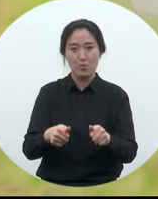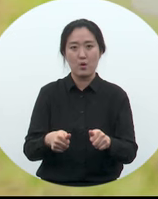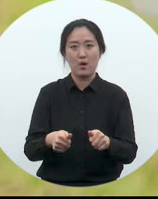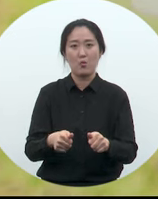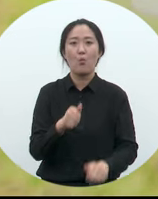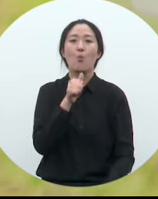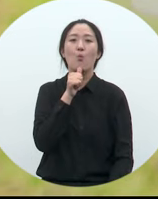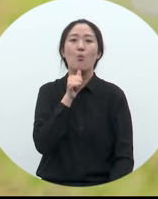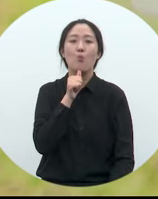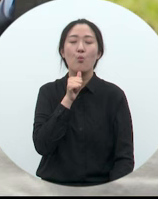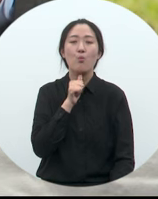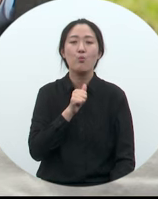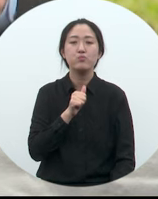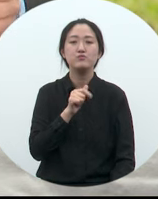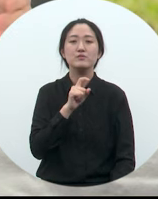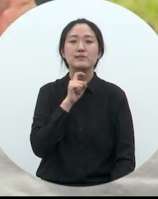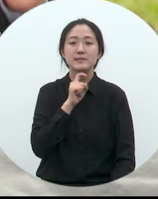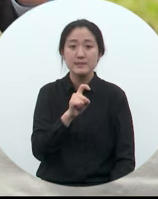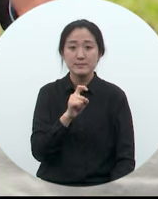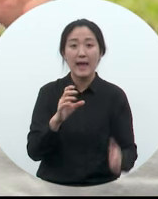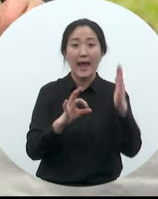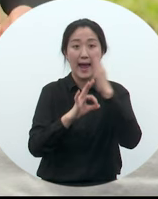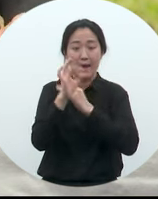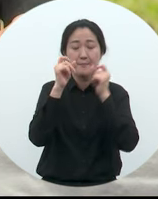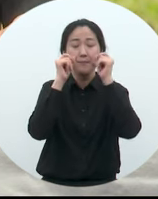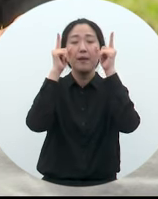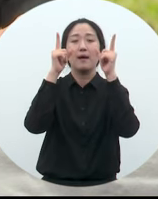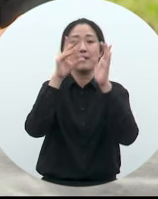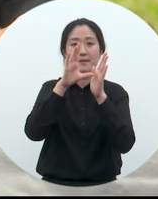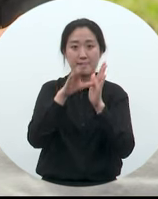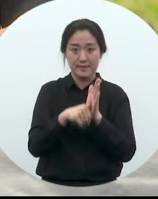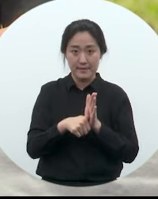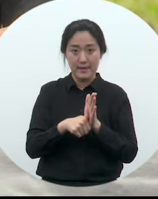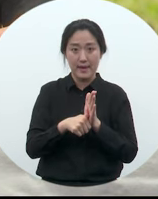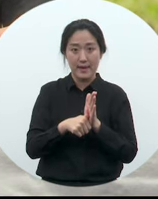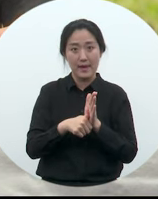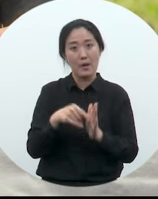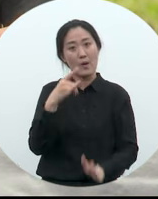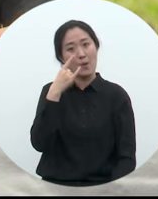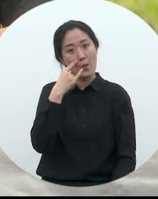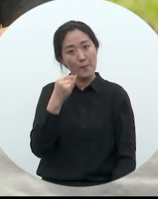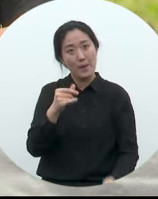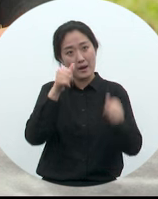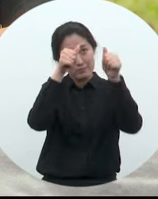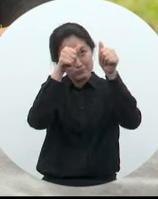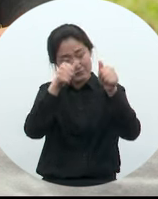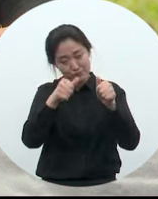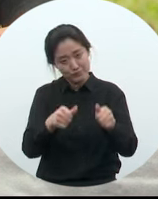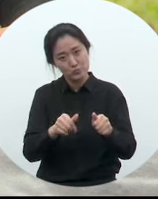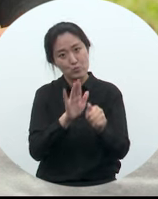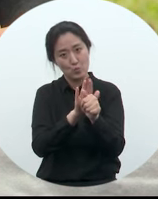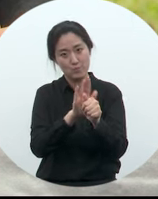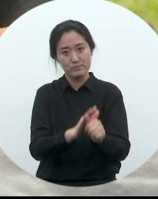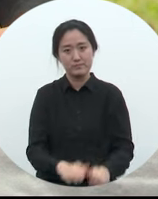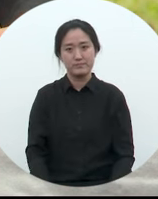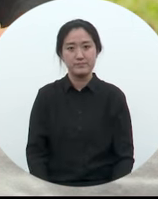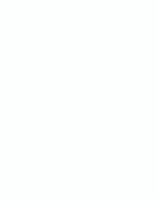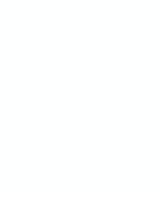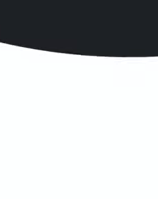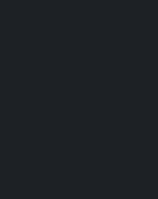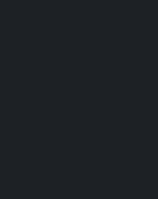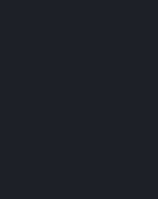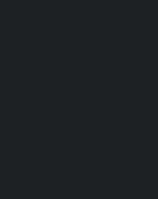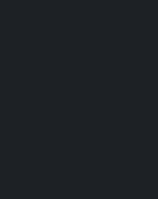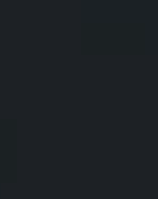하고요. 5분에서 10분 정도 하면 됩니다. 그리고 아침에 일어났을 때도 한번 엄마가 해주는 것도 도움이